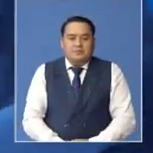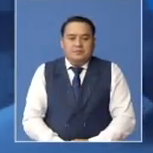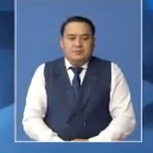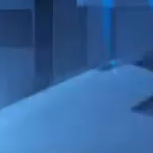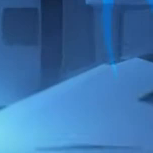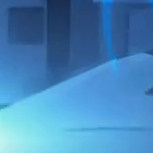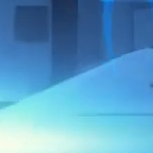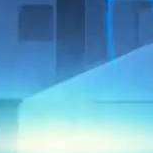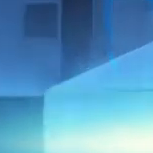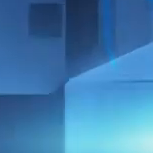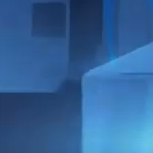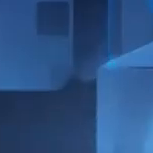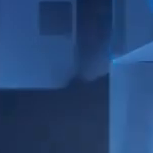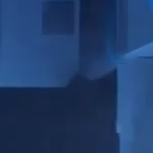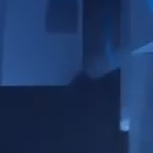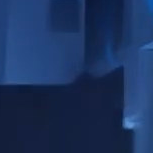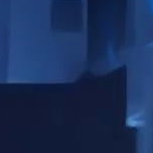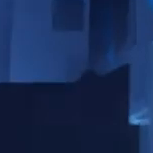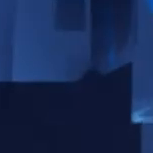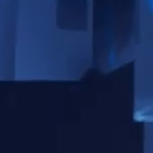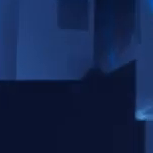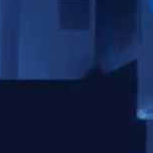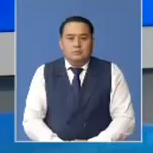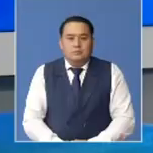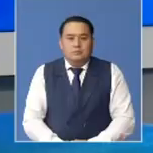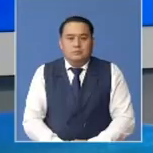Муканов, телеканал ЖТСУ, Текели.